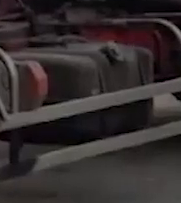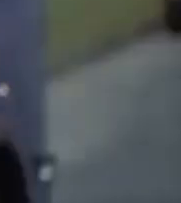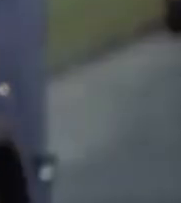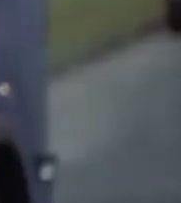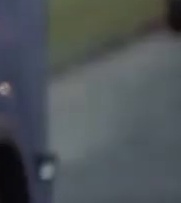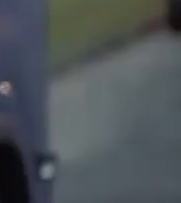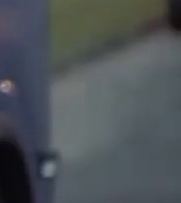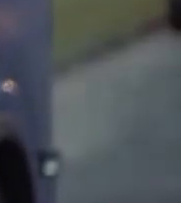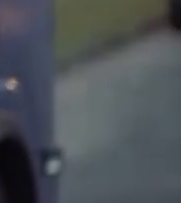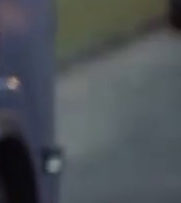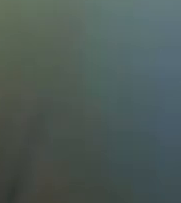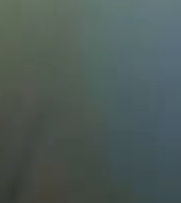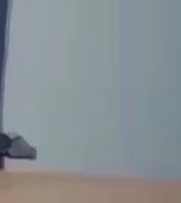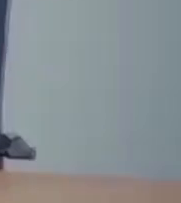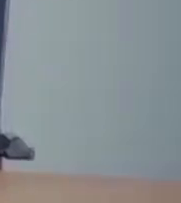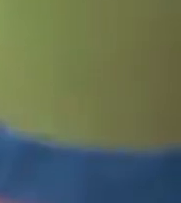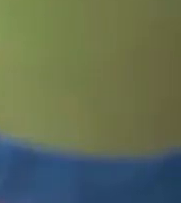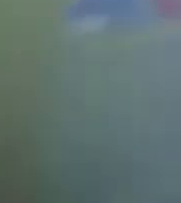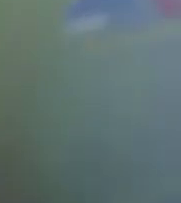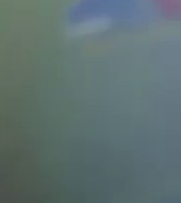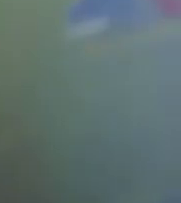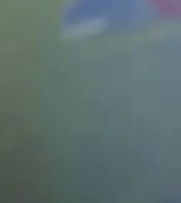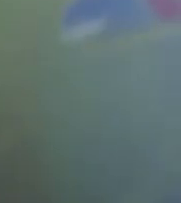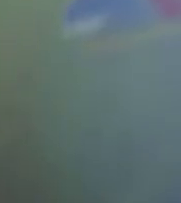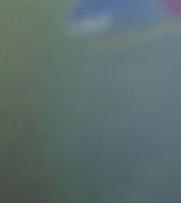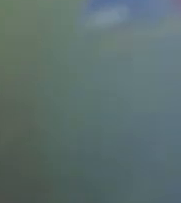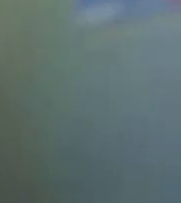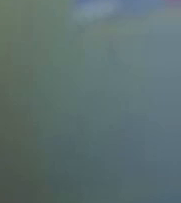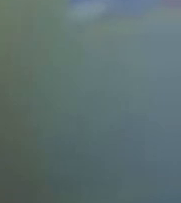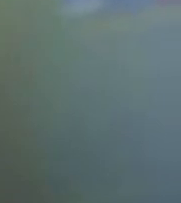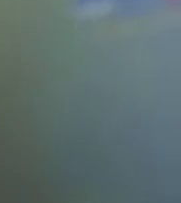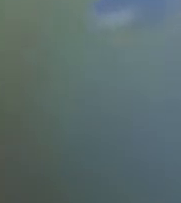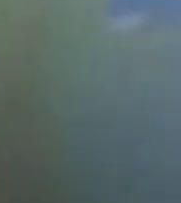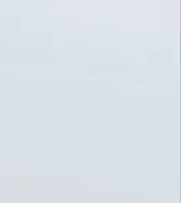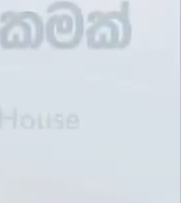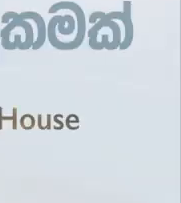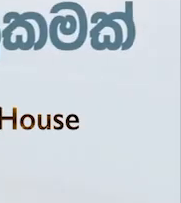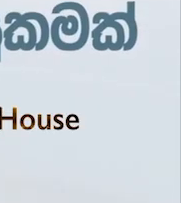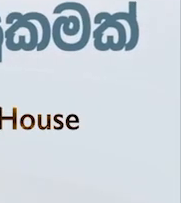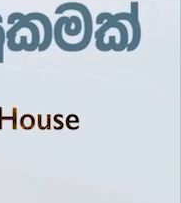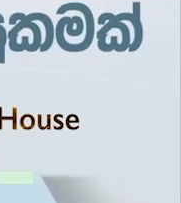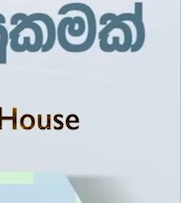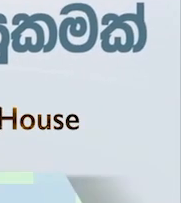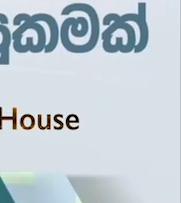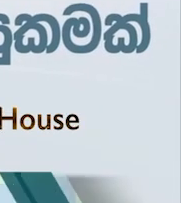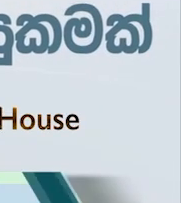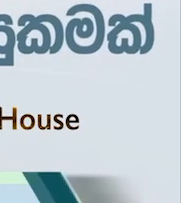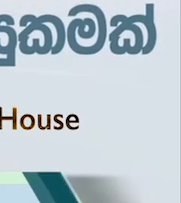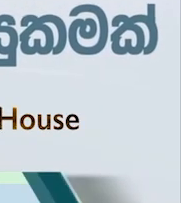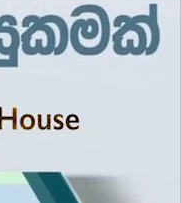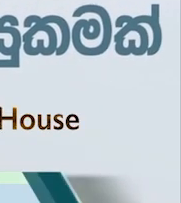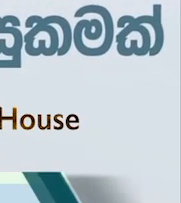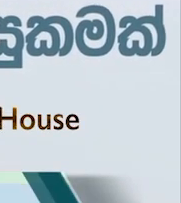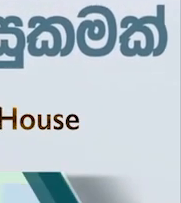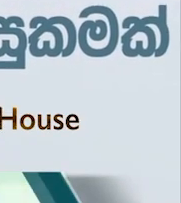ලීෆ් කාර් එකක් තියෙන අයටත් ගන්න ඉන්න අයටත් බැටරි ප්‍රශ්නෙට එකම විසඳුම බොරලස්කම ලීෆ් හවුස්. සුළු හා මධ්‍ය පරිමාණ